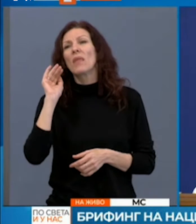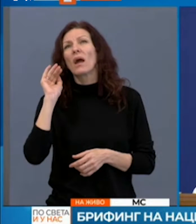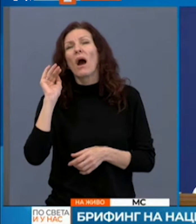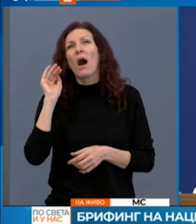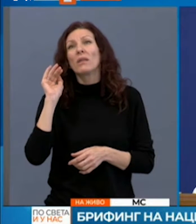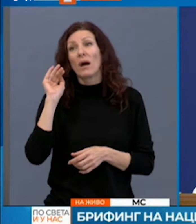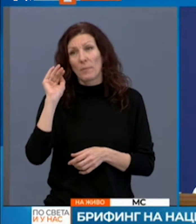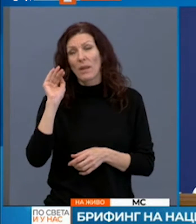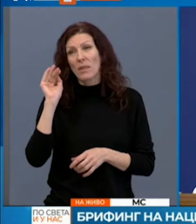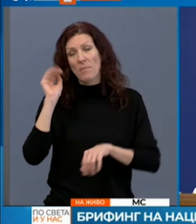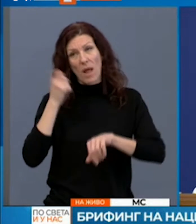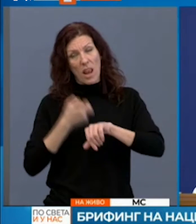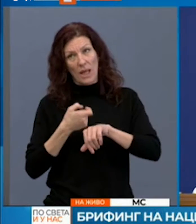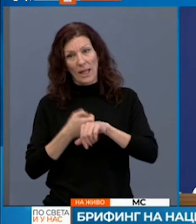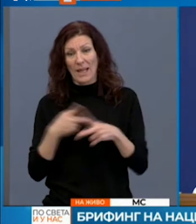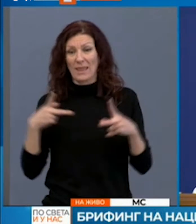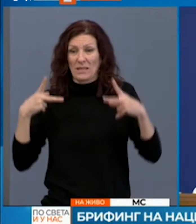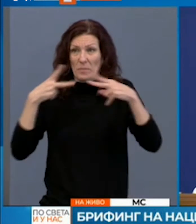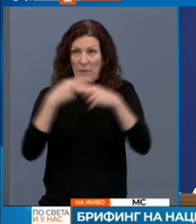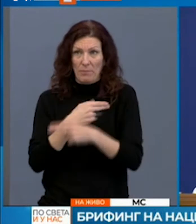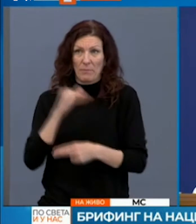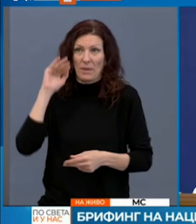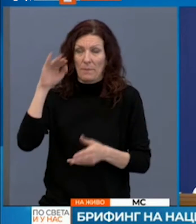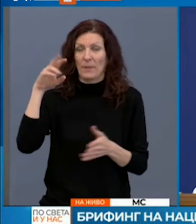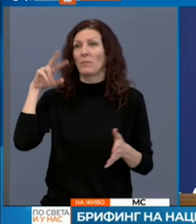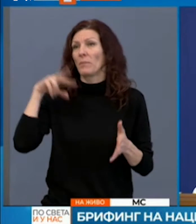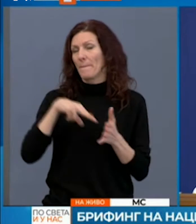лекари и да спрем да бъдем политици.